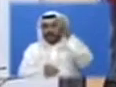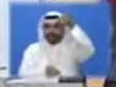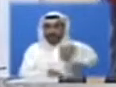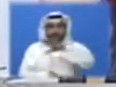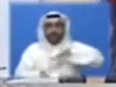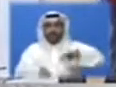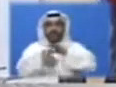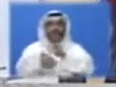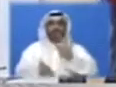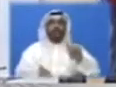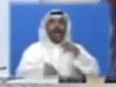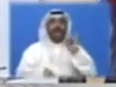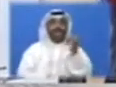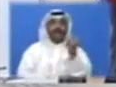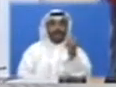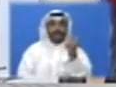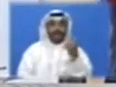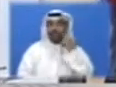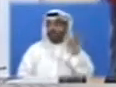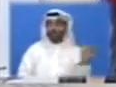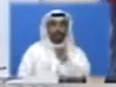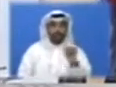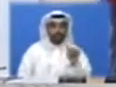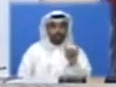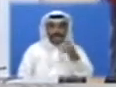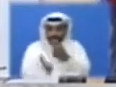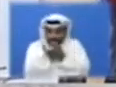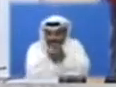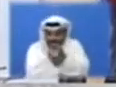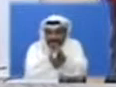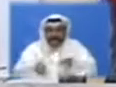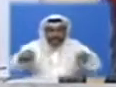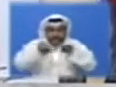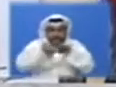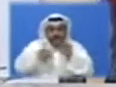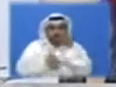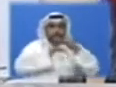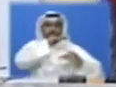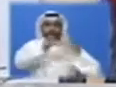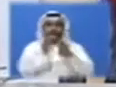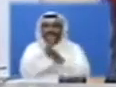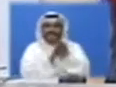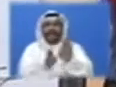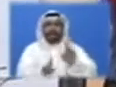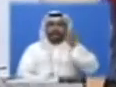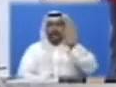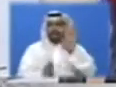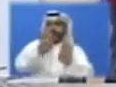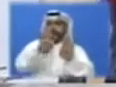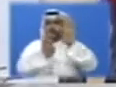البشرية بدول مجلس التعاون مطالبة ليس فقط بالسير مع ركب التغيير والتطوير الذي يحدث في